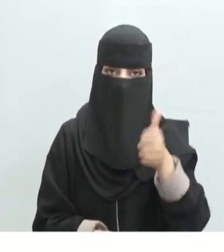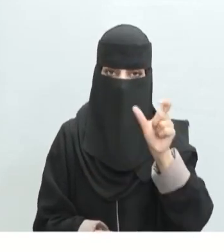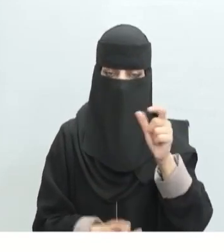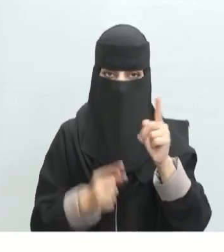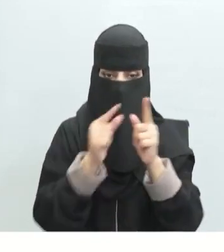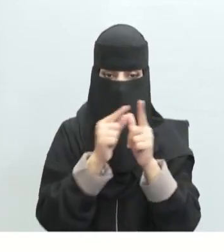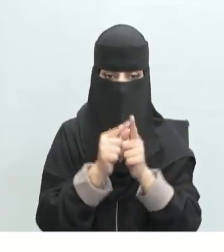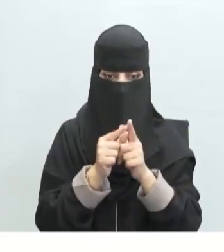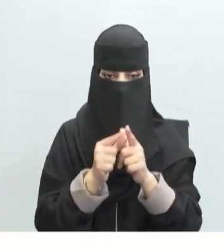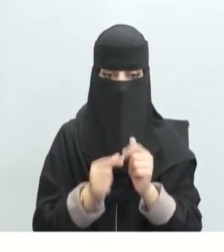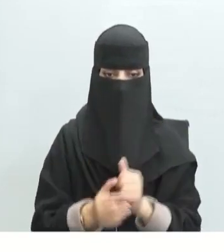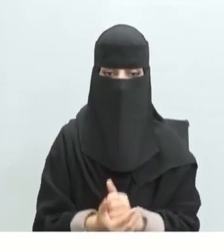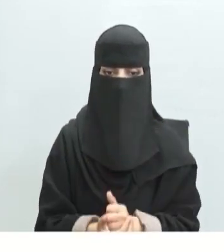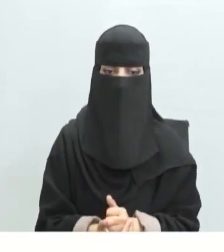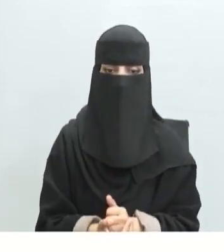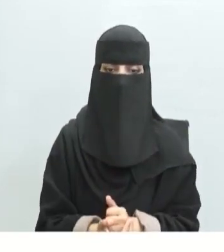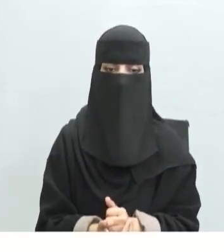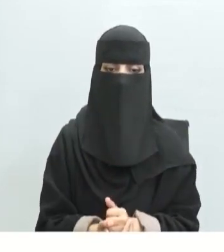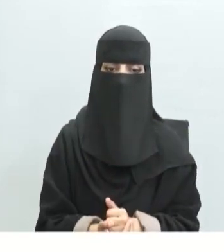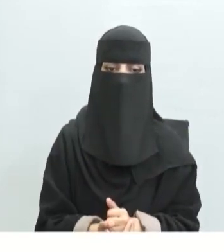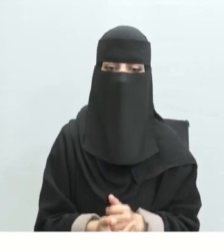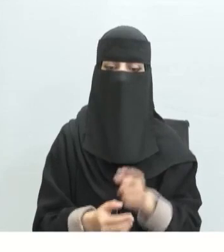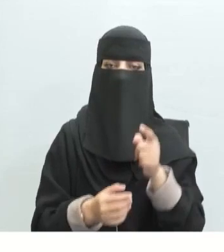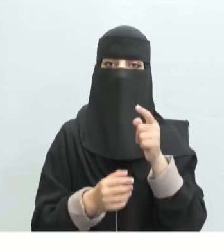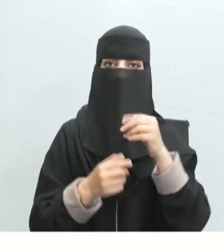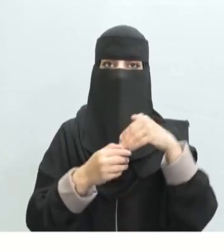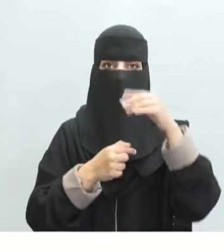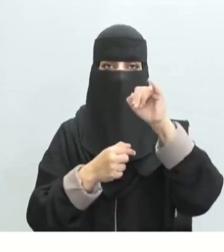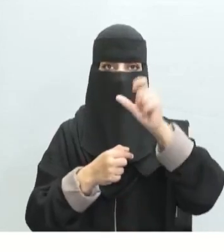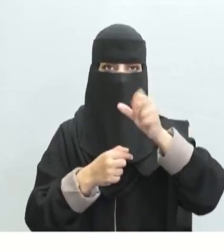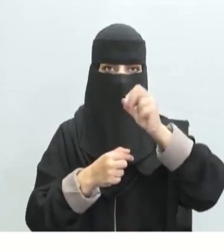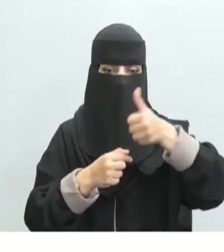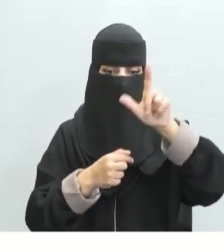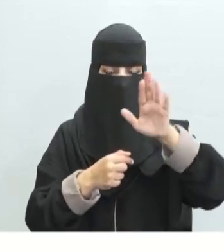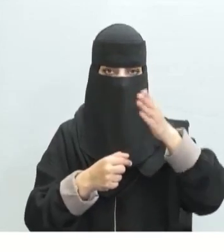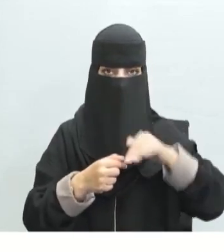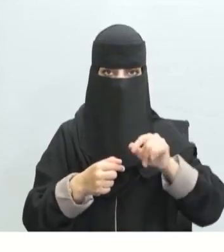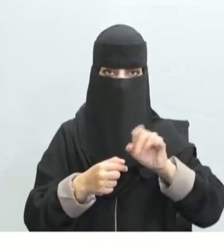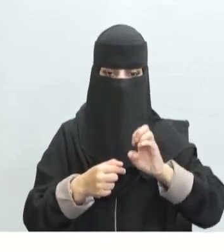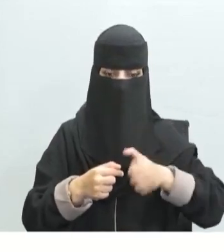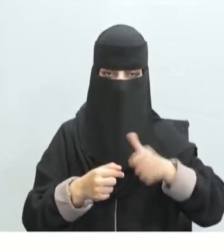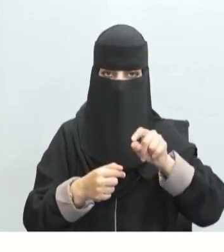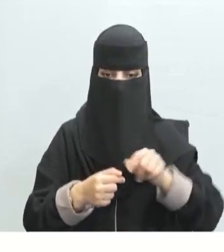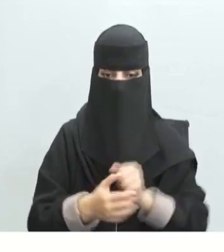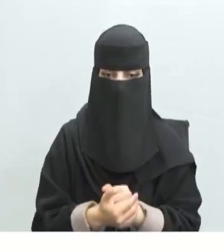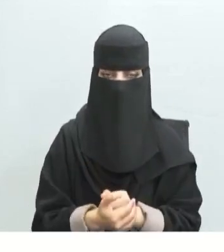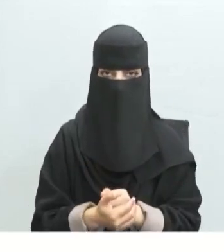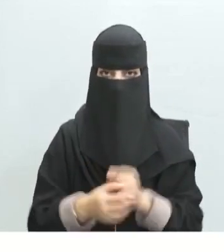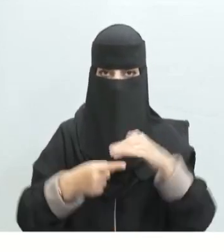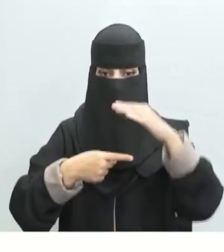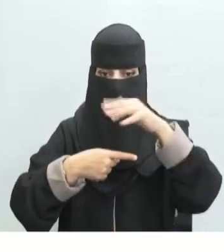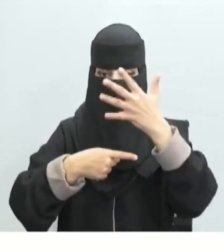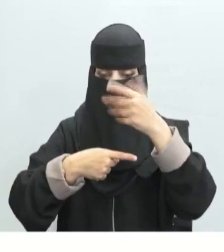يساوي يساوي المقابل على المجاور المقابل عندي اللي هو خمسه